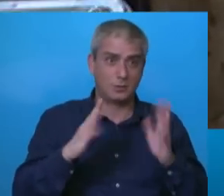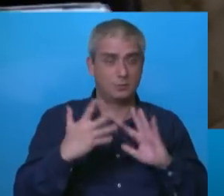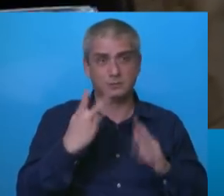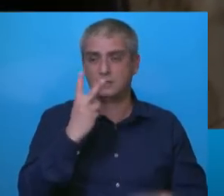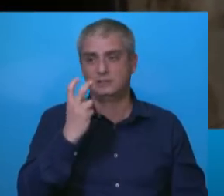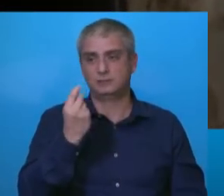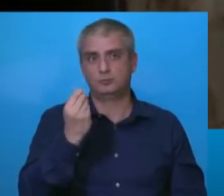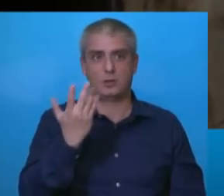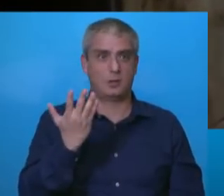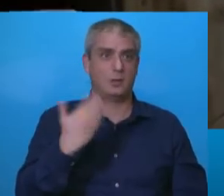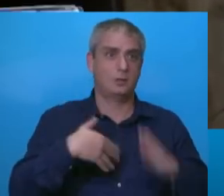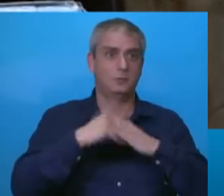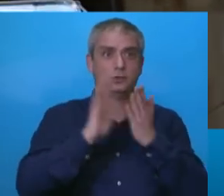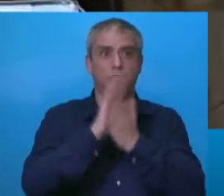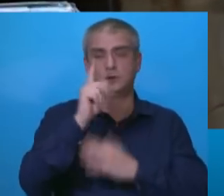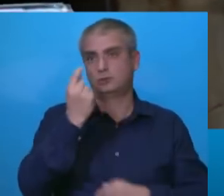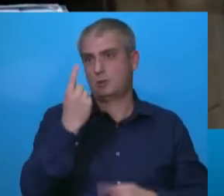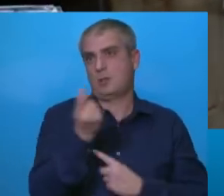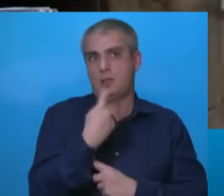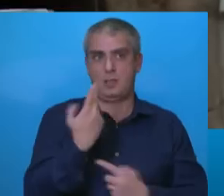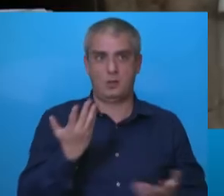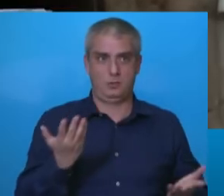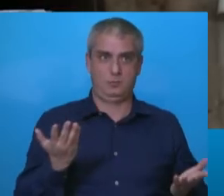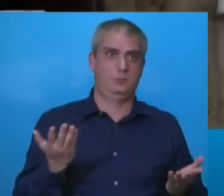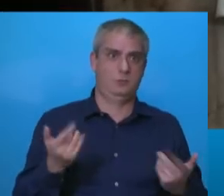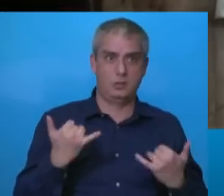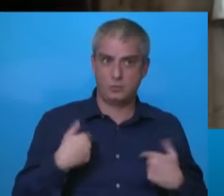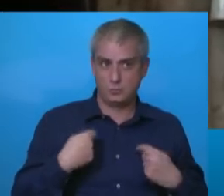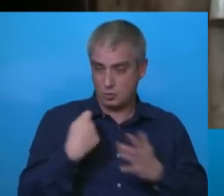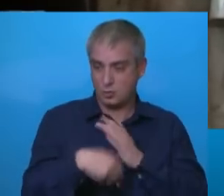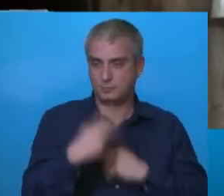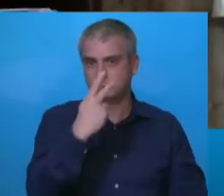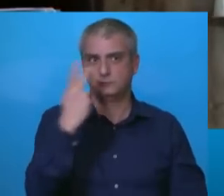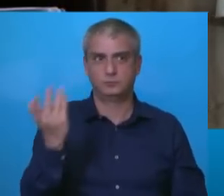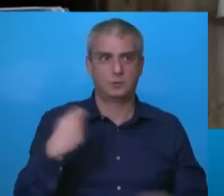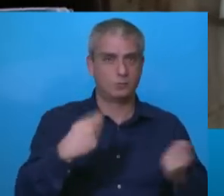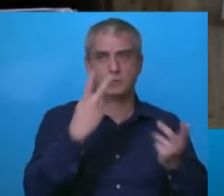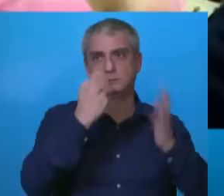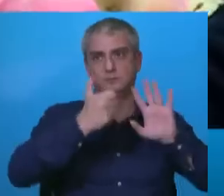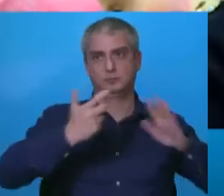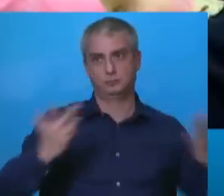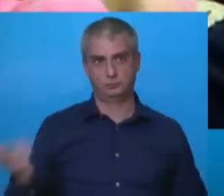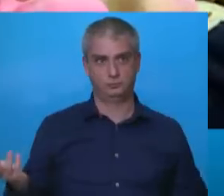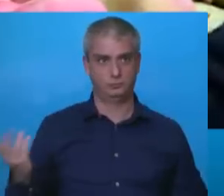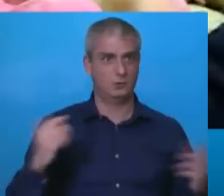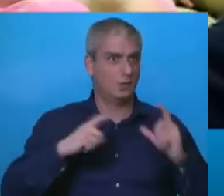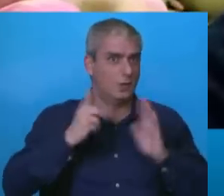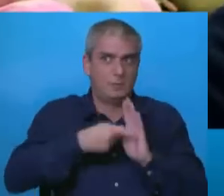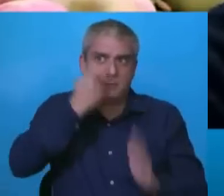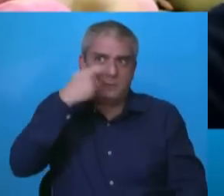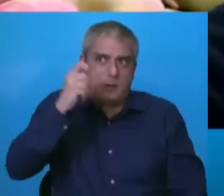20 שקל, מקסימום 18 שקל כאילו לקליינט. היום אנחנו קונים את זה ב-22, מוכרים ב-26. הפעם זה יקר